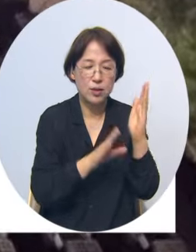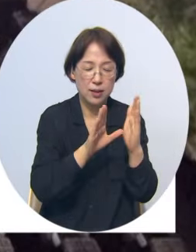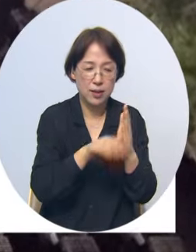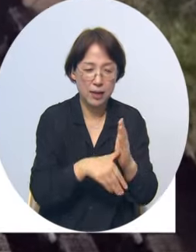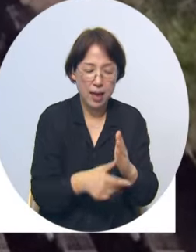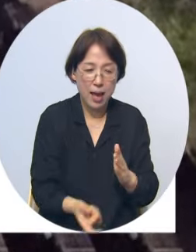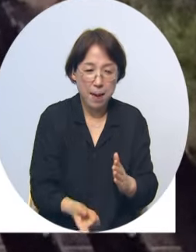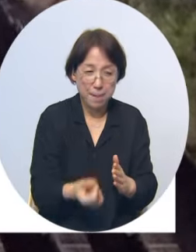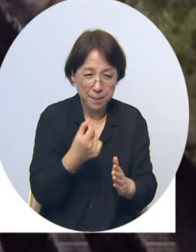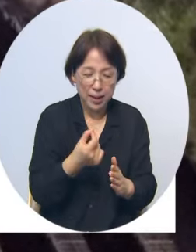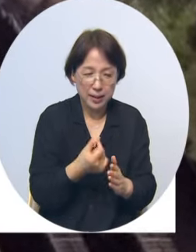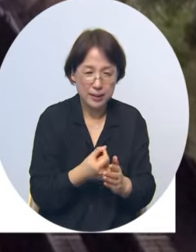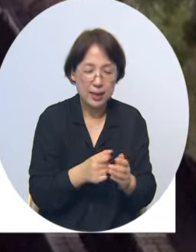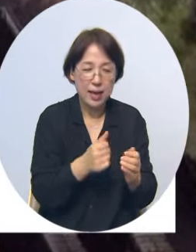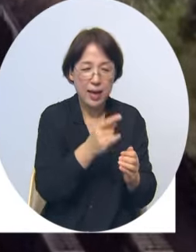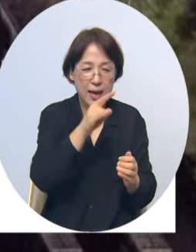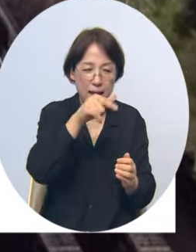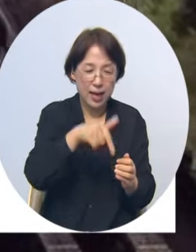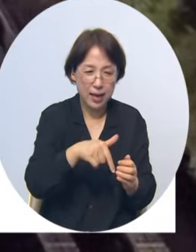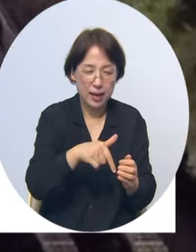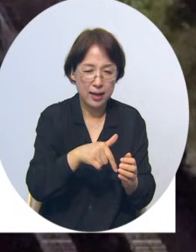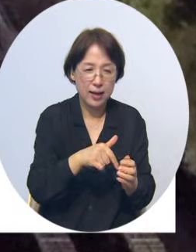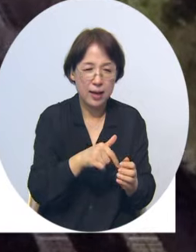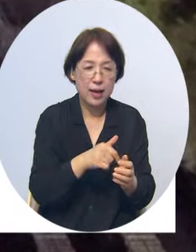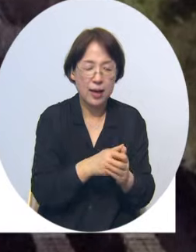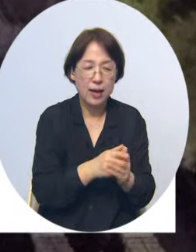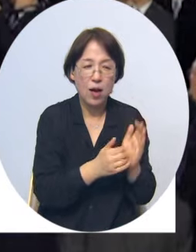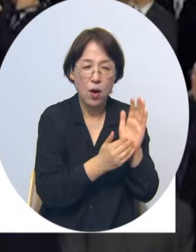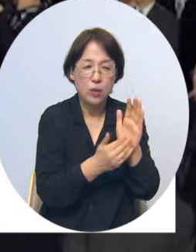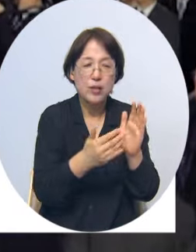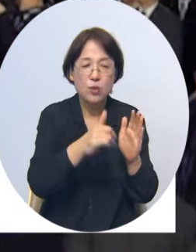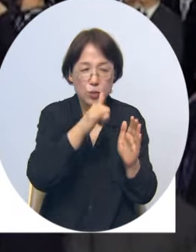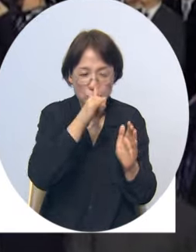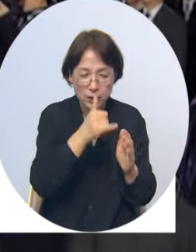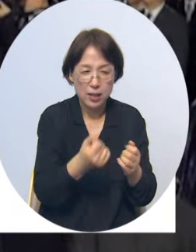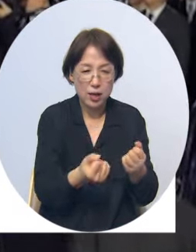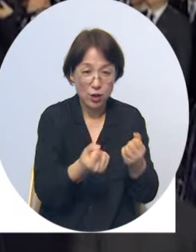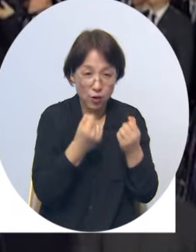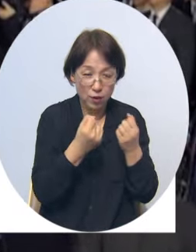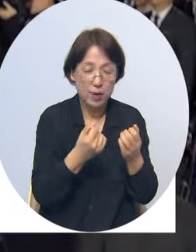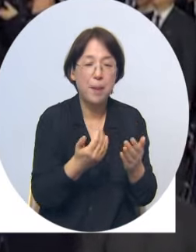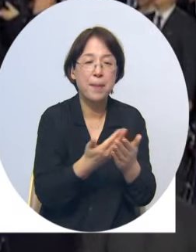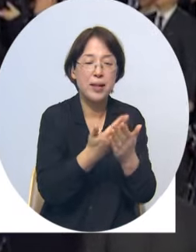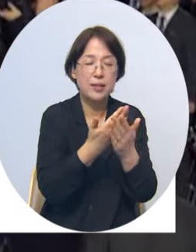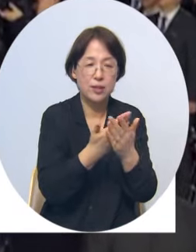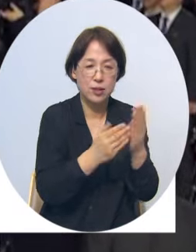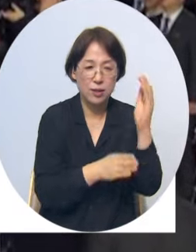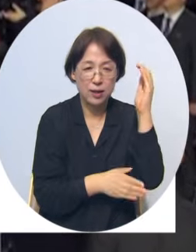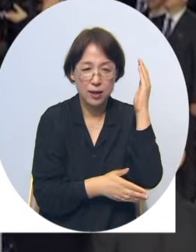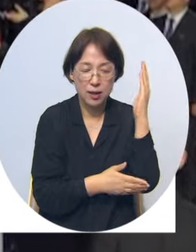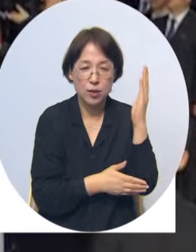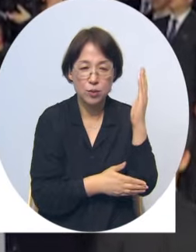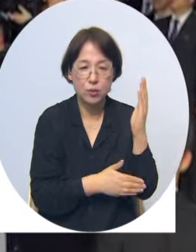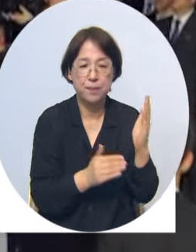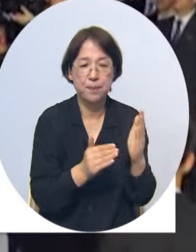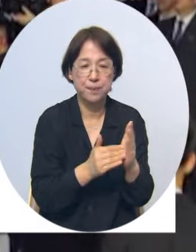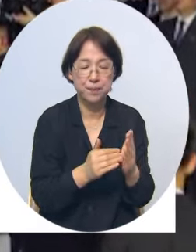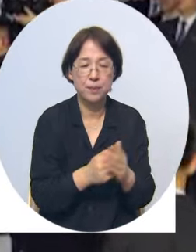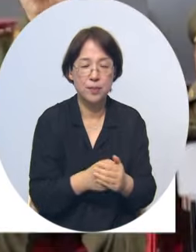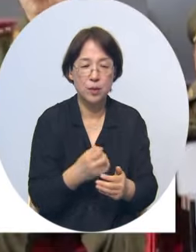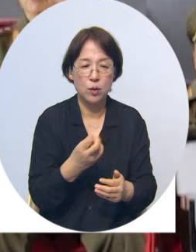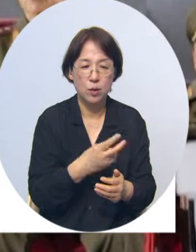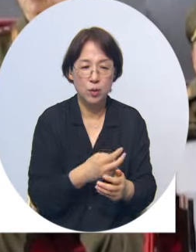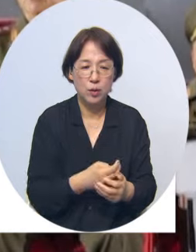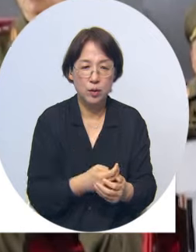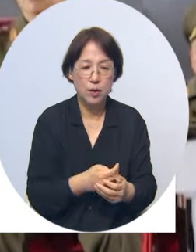핵 위협을 억제하고 방어할 수 있는 보다 향상된 수준의 핵 영량 태세를 구비하였다고 강조했습니다 그러면서